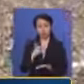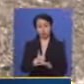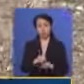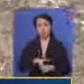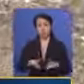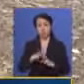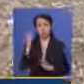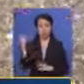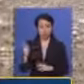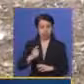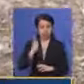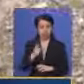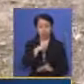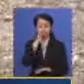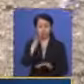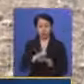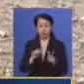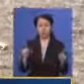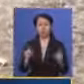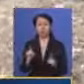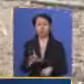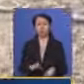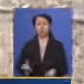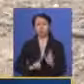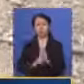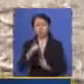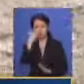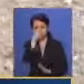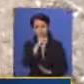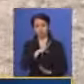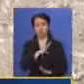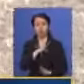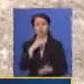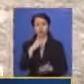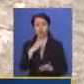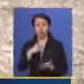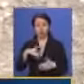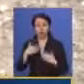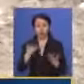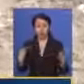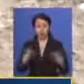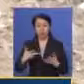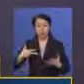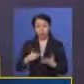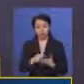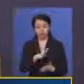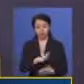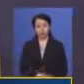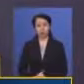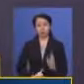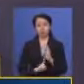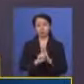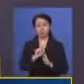сельского хозяйства Республики Казахстан ответила, что регион уже с начала года был в достаточном количестве снабжен необходимой вакциной. В начале